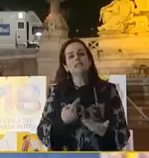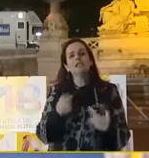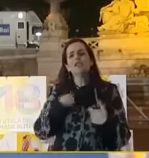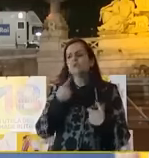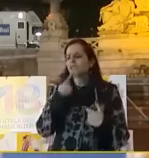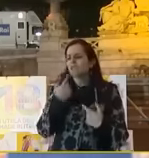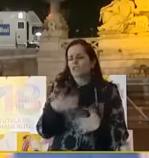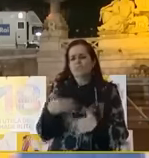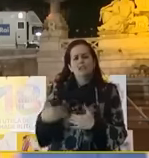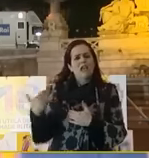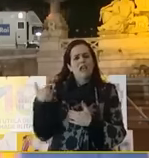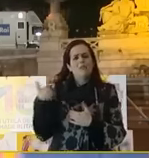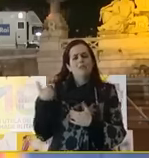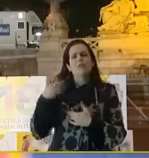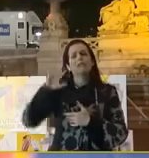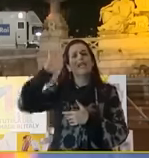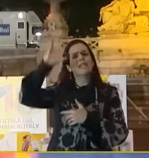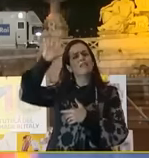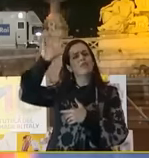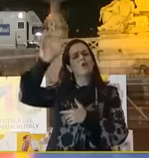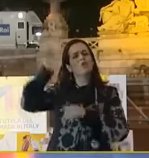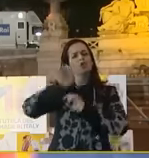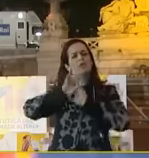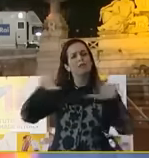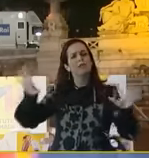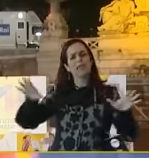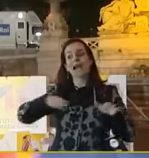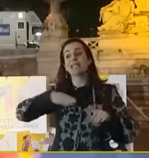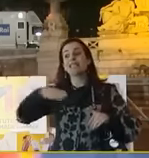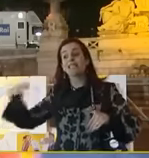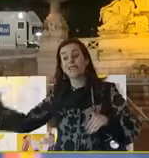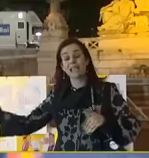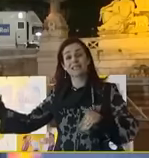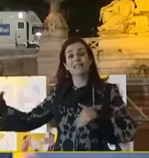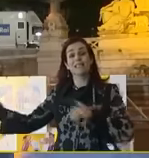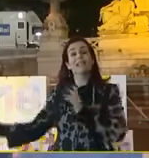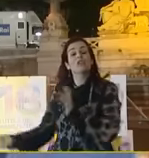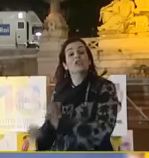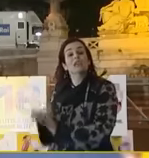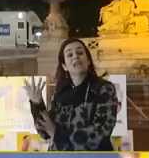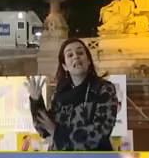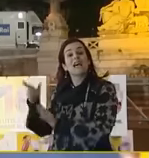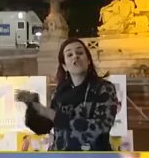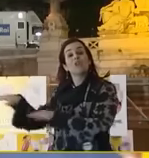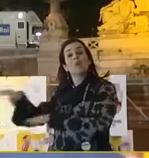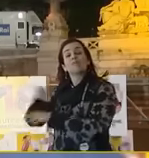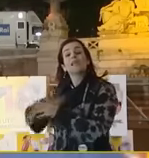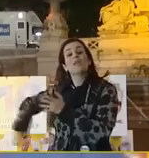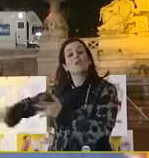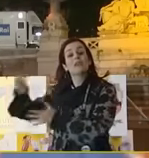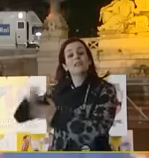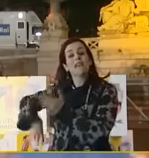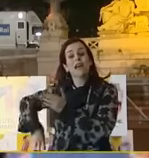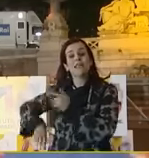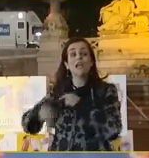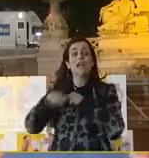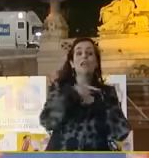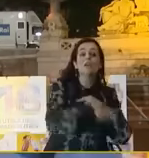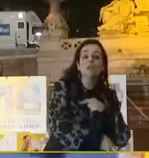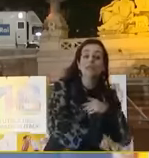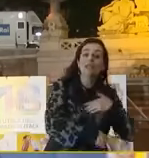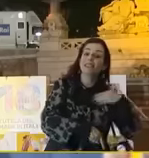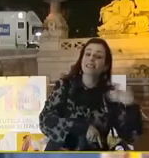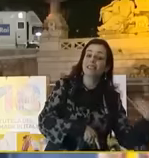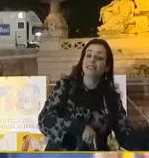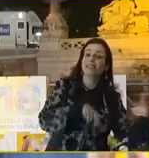rivoluzione liberale, di destra, del sostegno alle imprese, hanno creato Equitalia, e quelli che ancora fanno le feste dell'unità, arrostiscono la